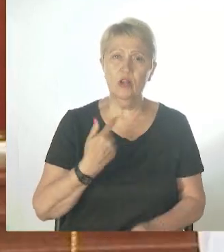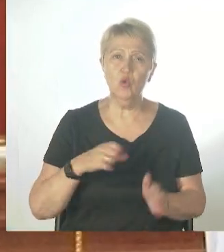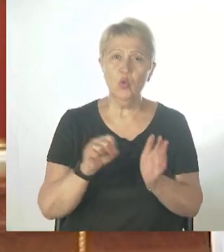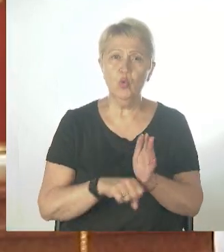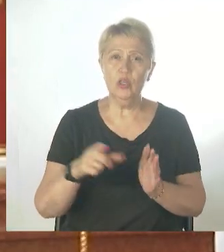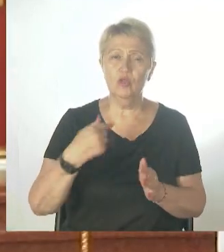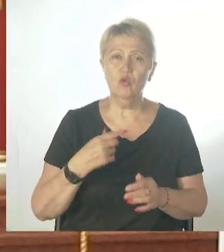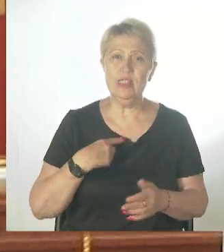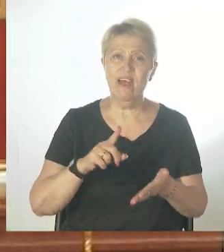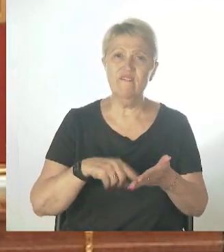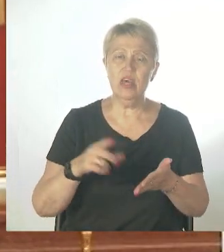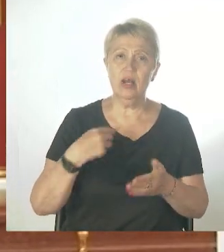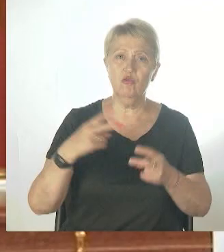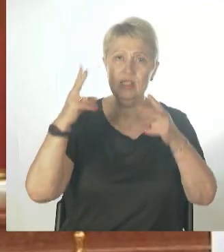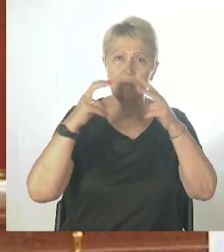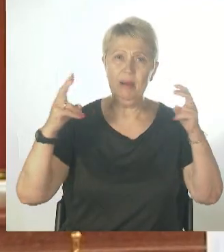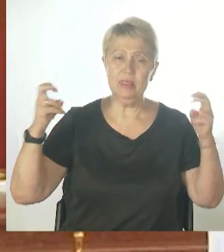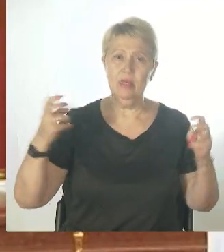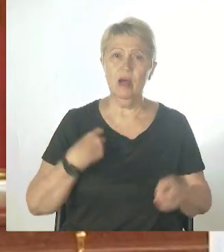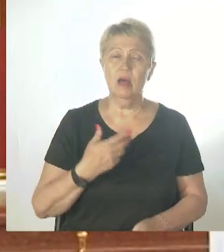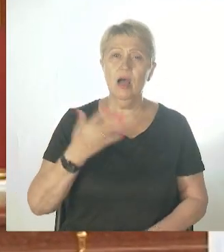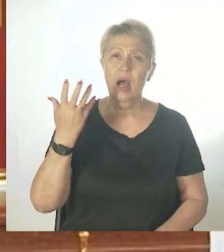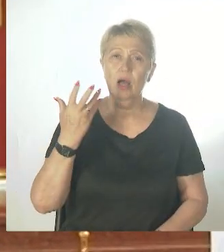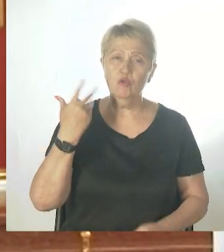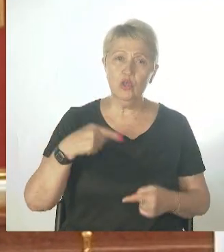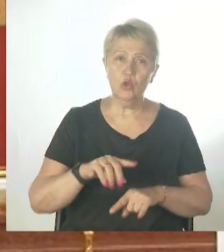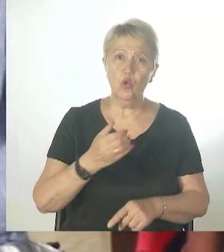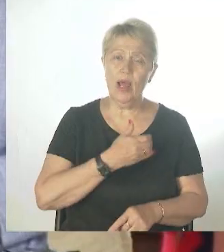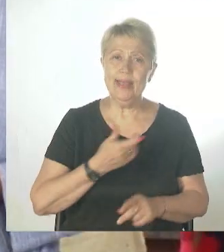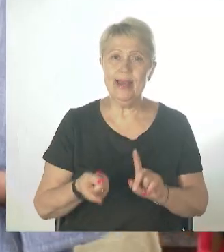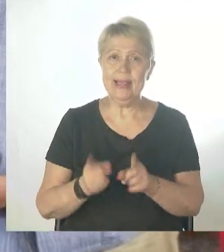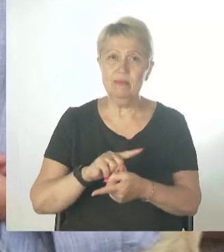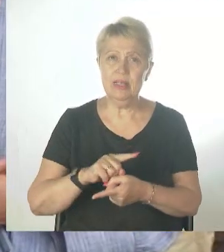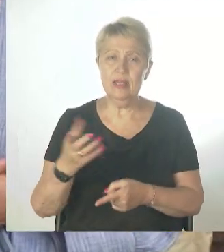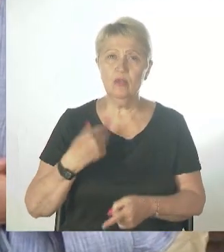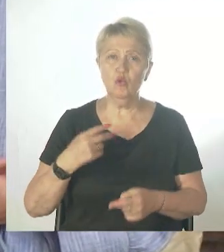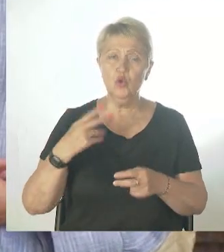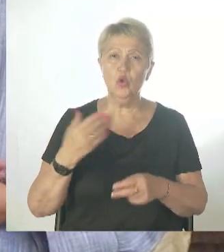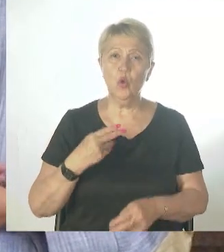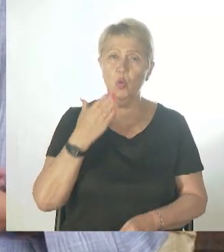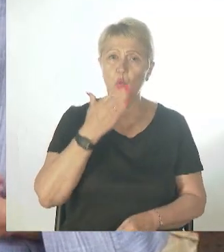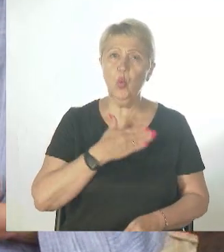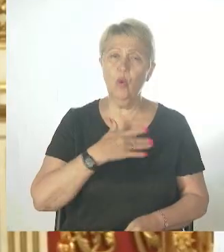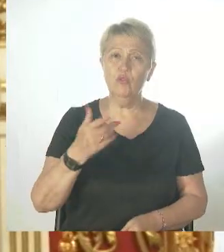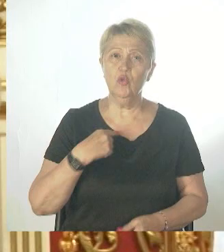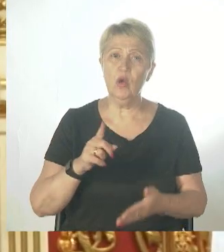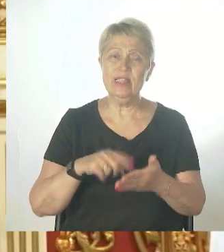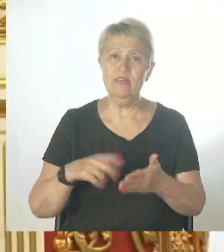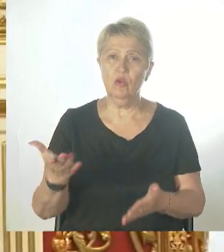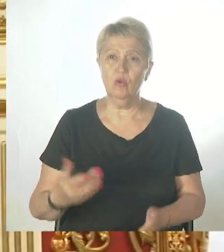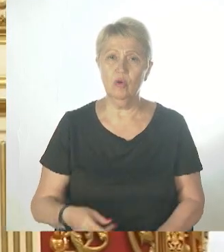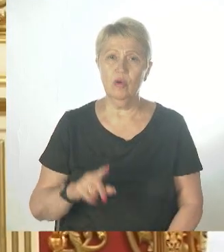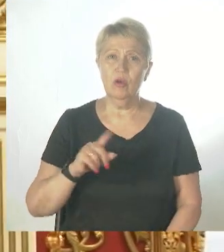веру православную, которые хотели изменить духовную основу русского народа. Прозорливо, видя то,